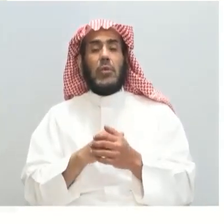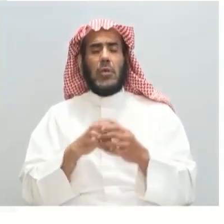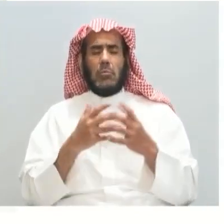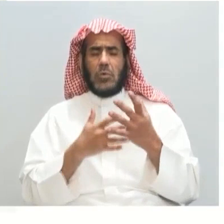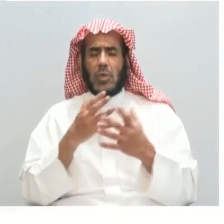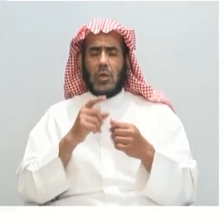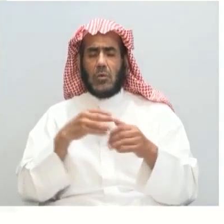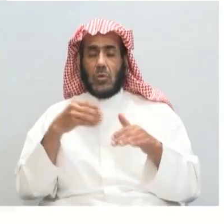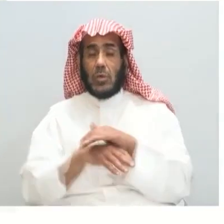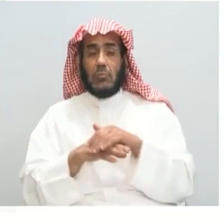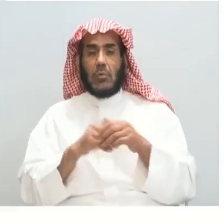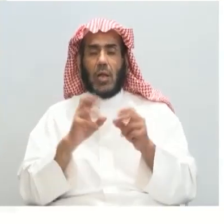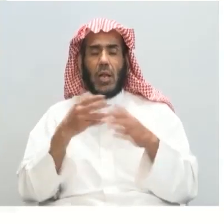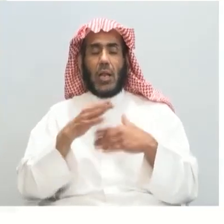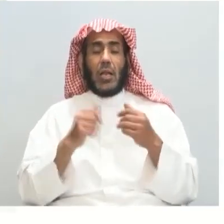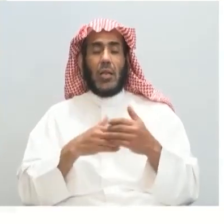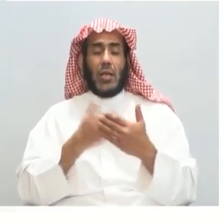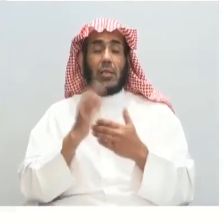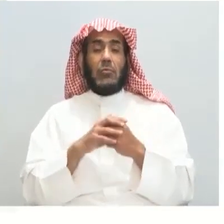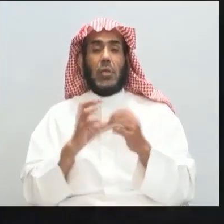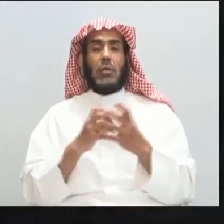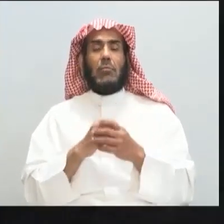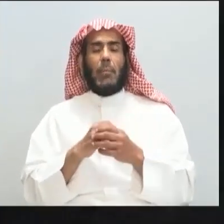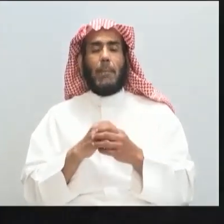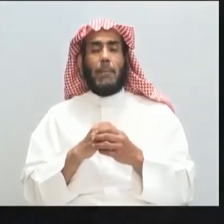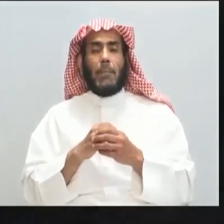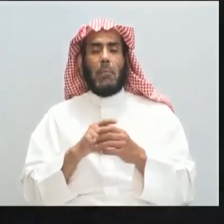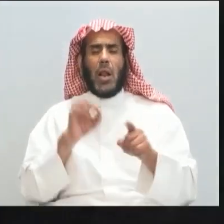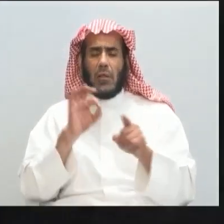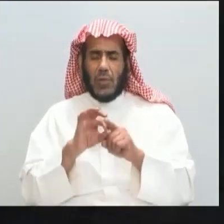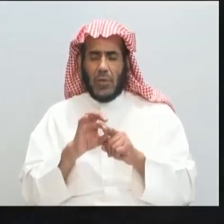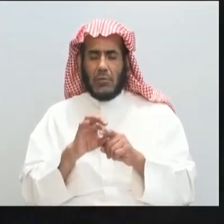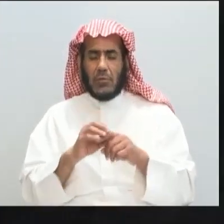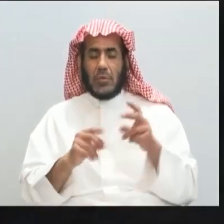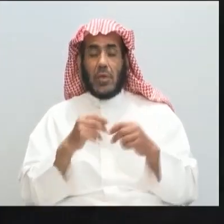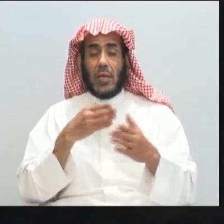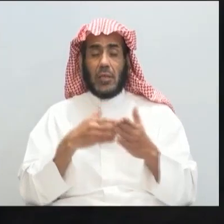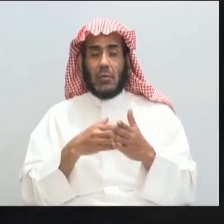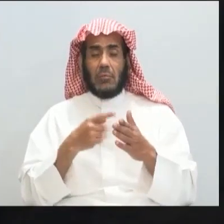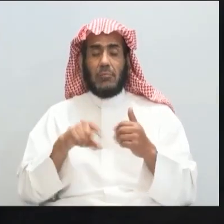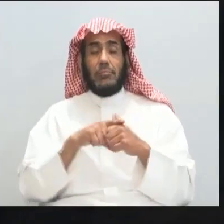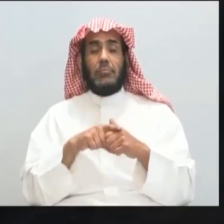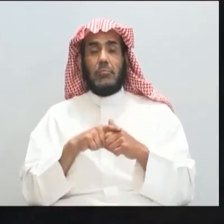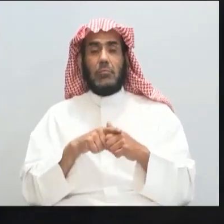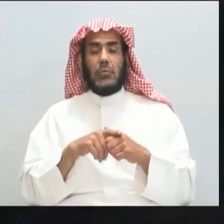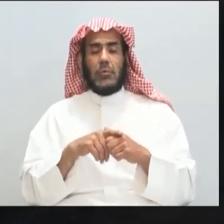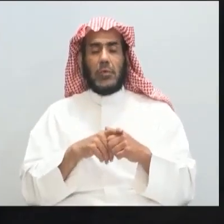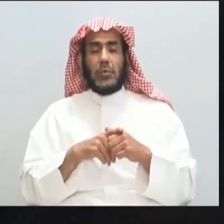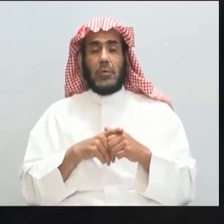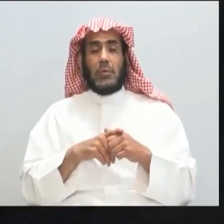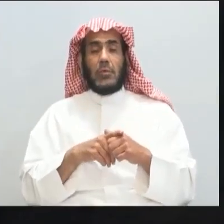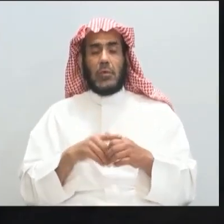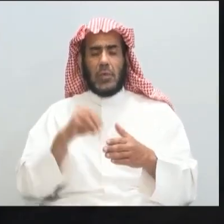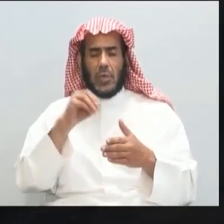شانها ان تدخل الخلل عليه اذا خرجت عن اوزانه طبعا ما الهدف من ذلك ميزان الصرفي حتى معروف ايضا حتى انه